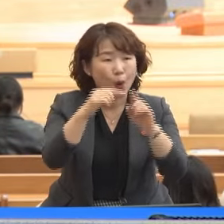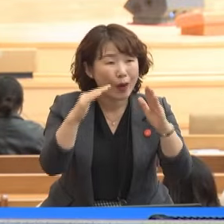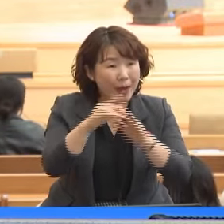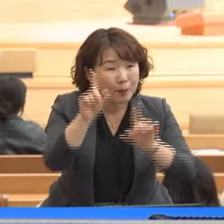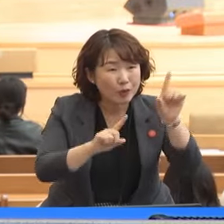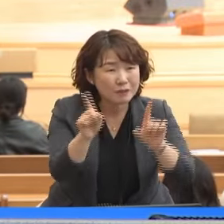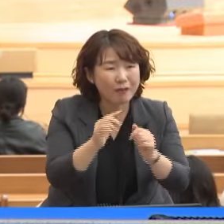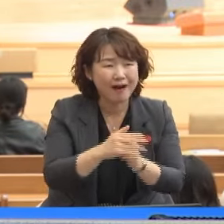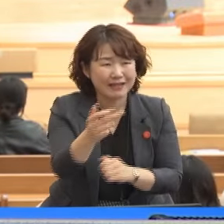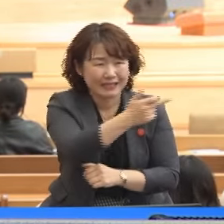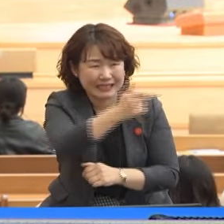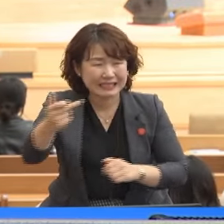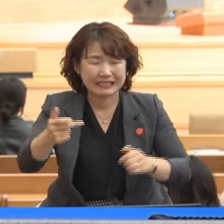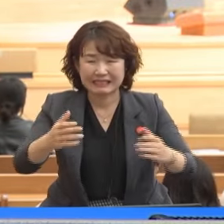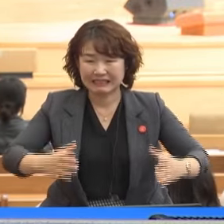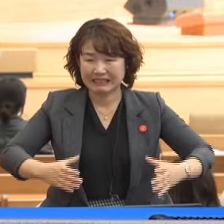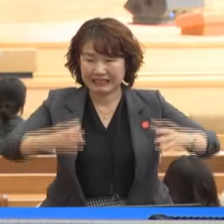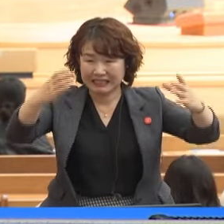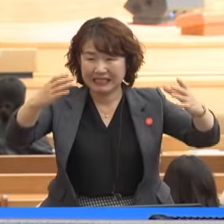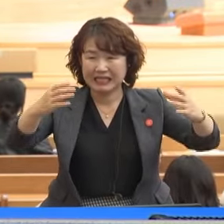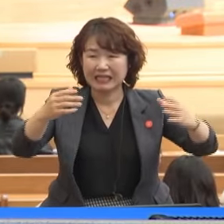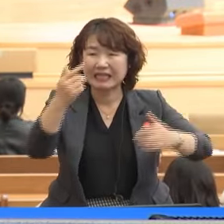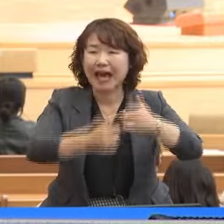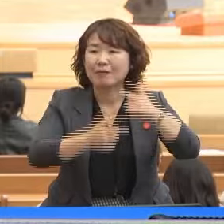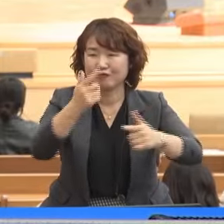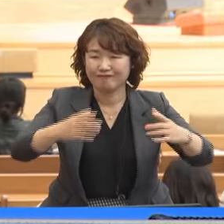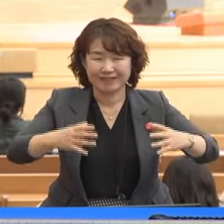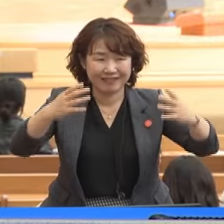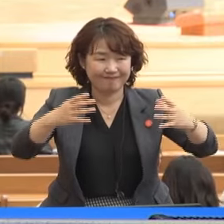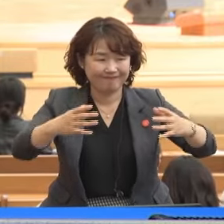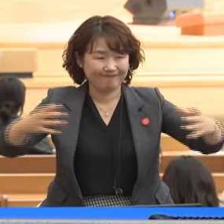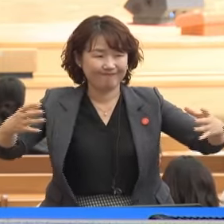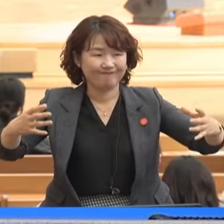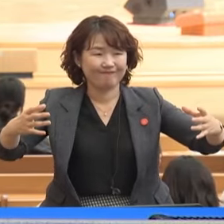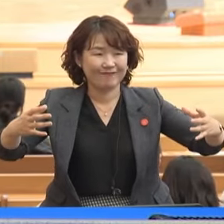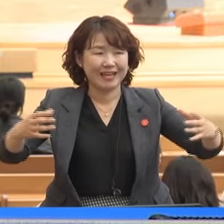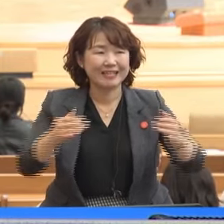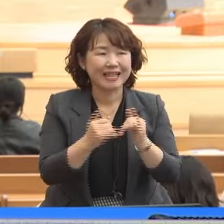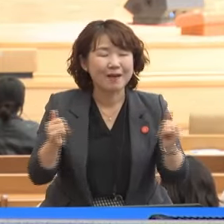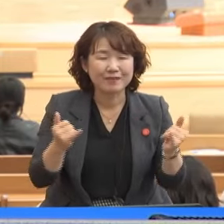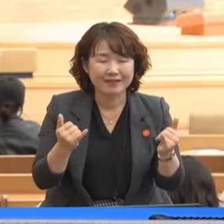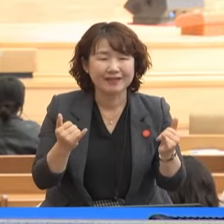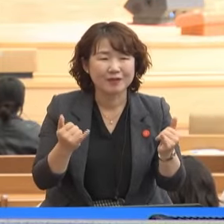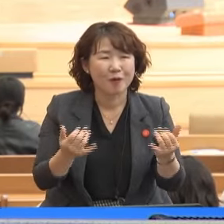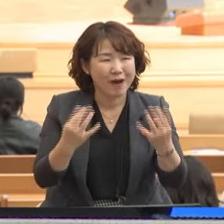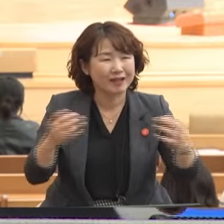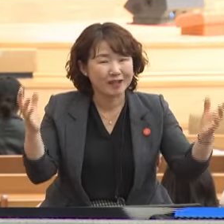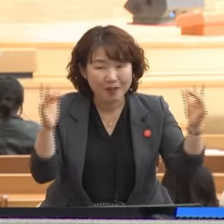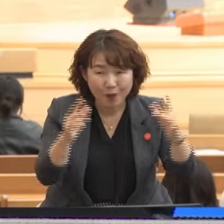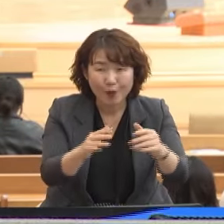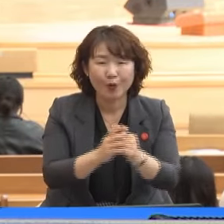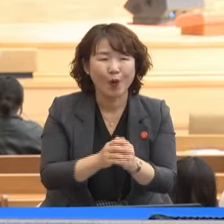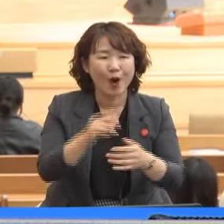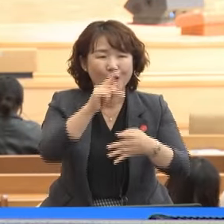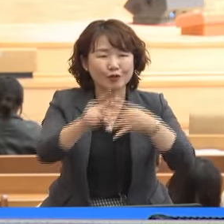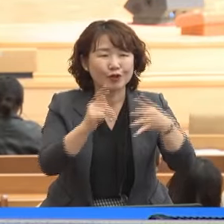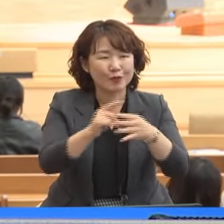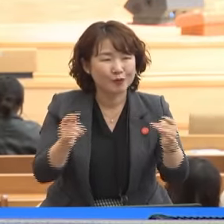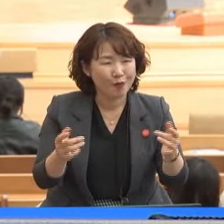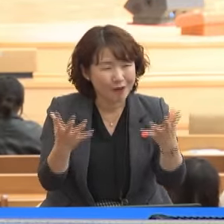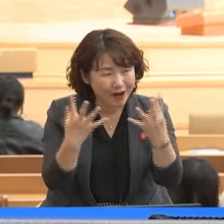거대한 고목처럼 되게 커졌습니다. 사람도 많이 모입니다. 예산도 많고 프로그램도 다양하고